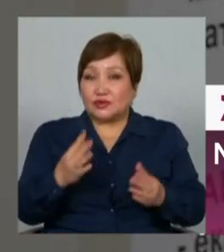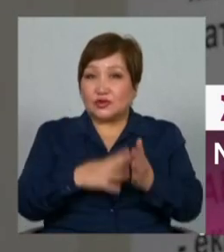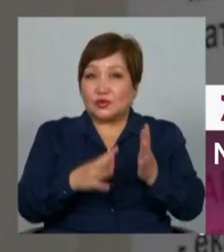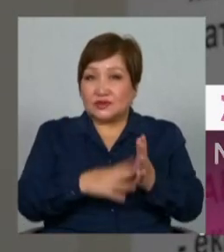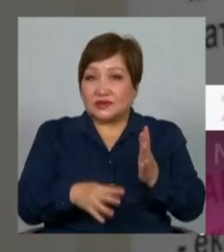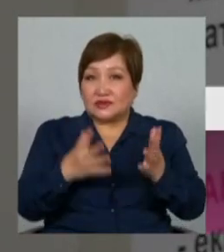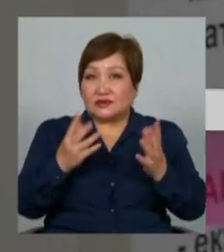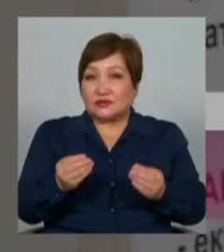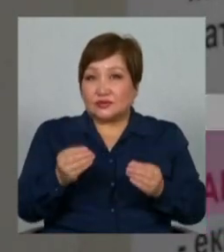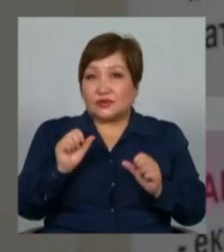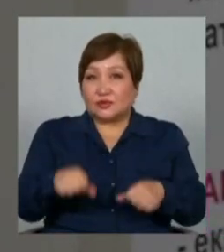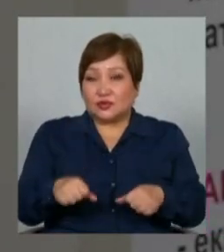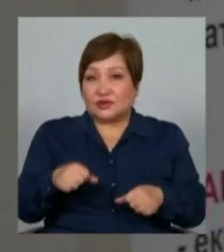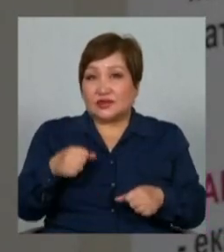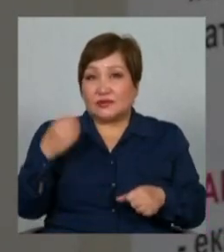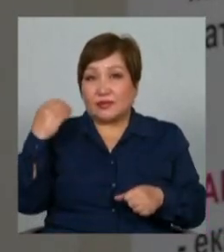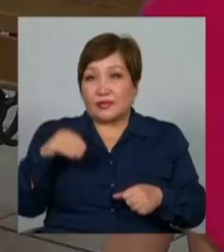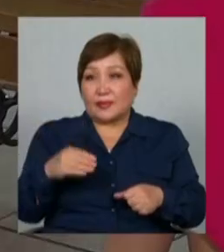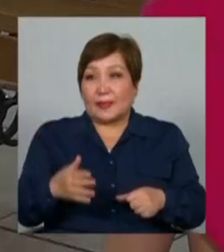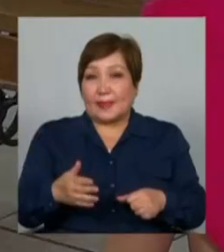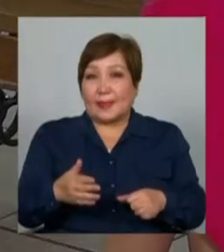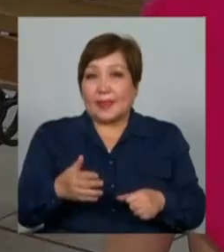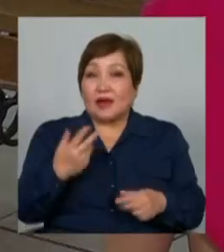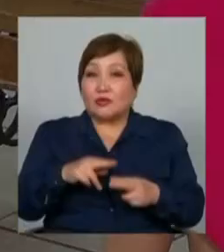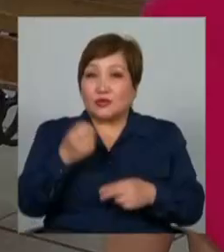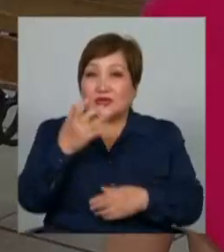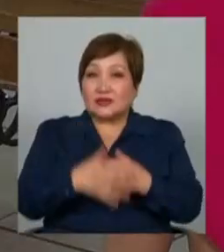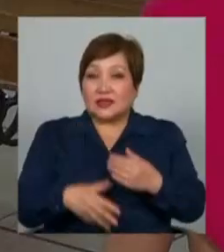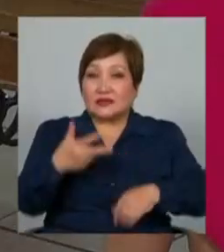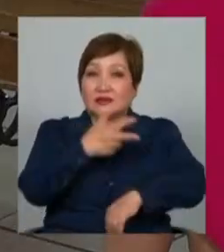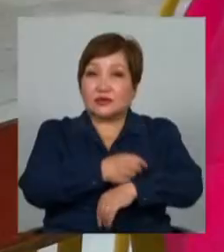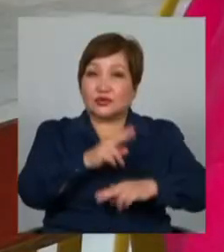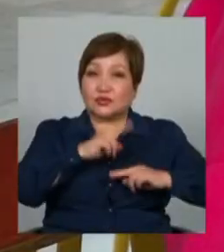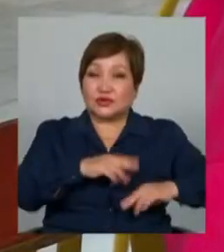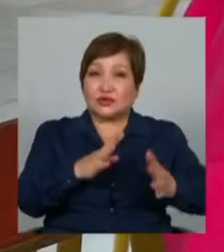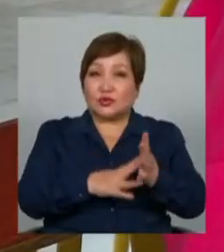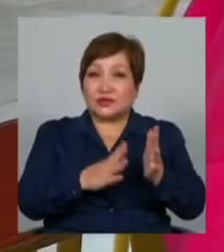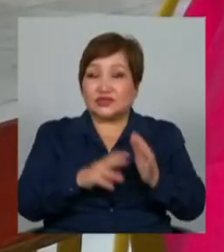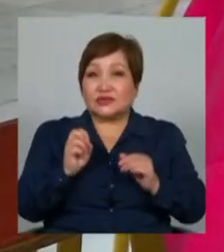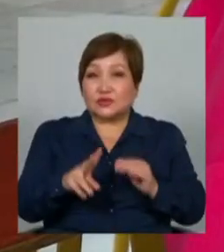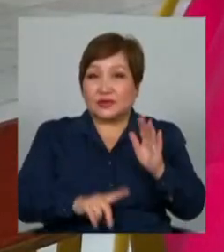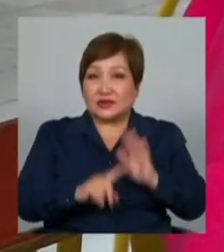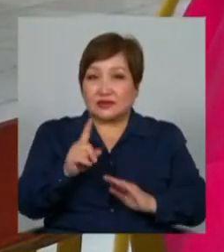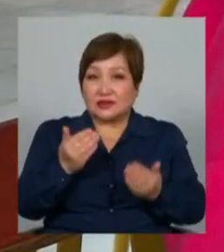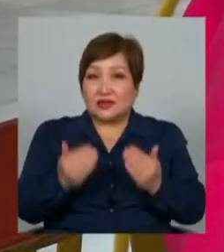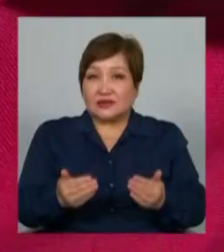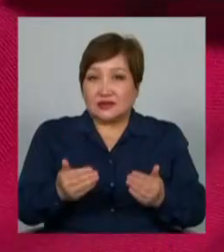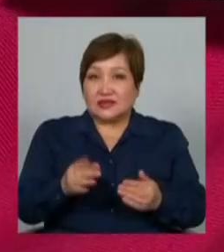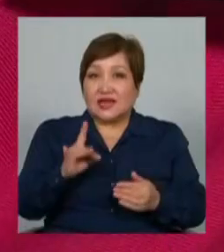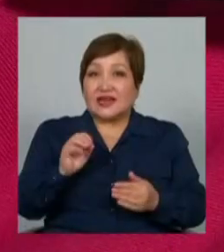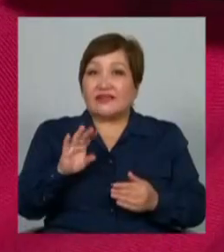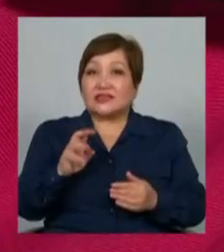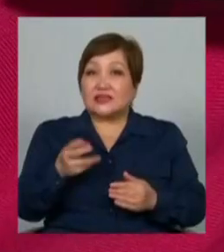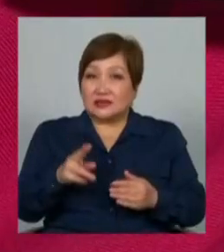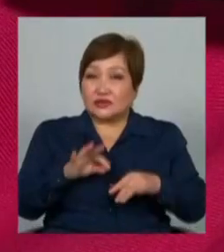болады. Аль-Хаятта 21 күн сақталмады. Бұл орталықта егу жұмысы 9 сәуірде басталған. Қазір ревакцинация жүруде.